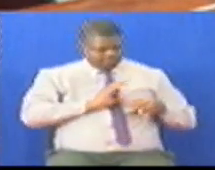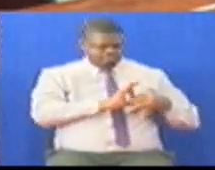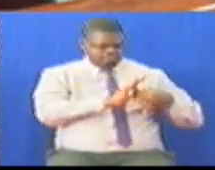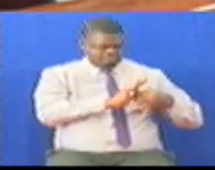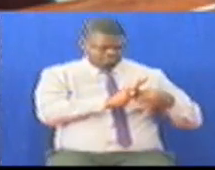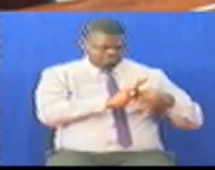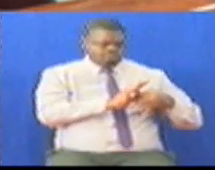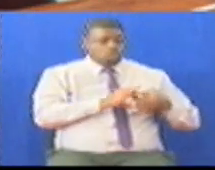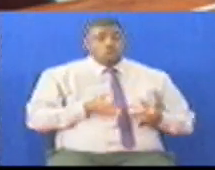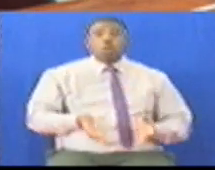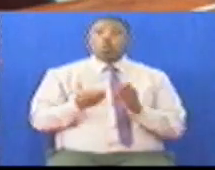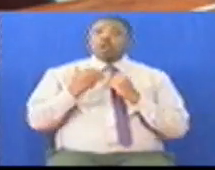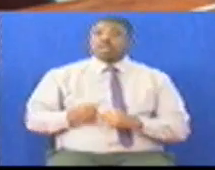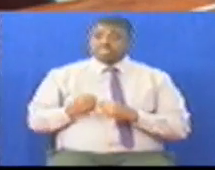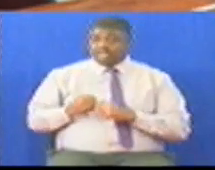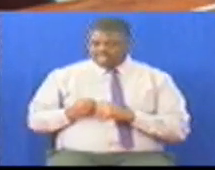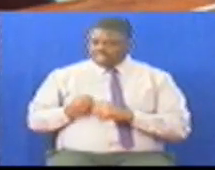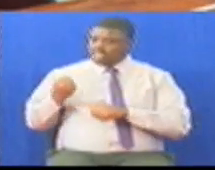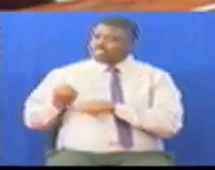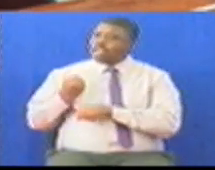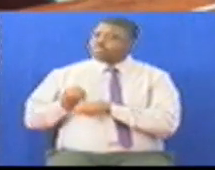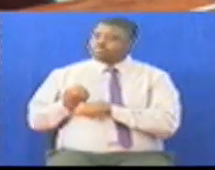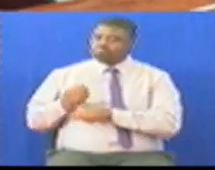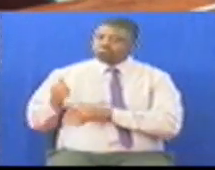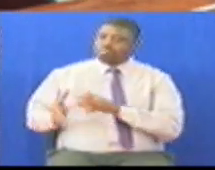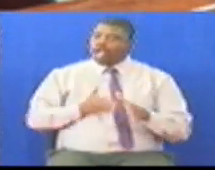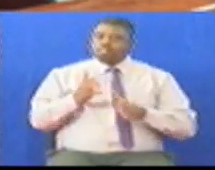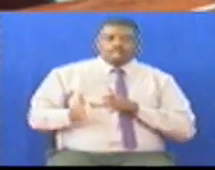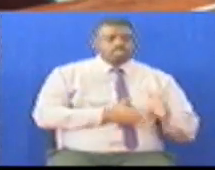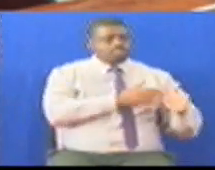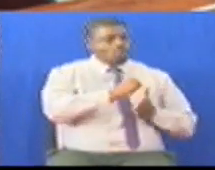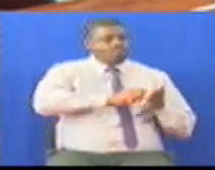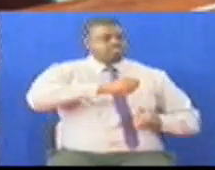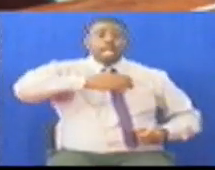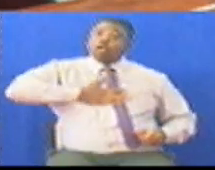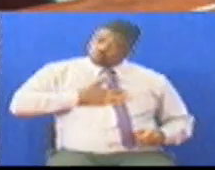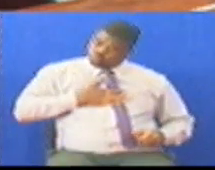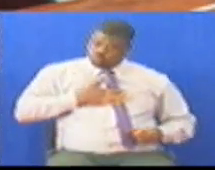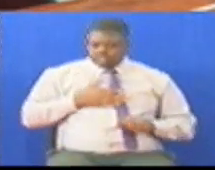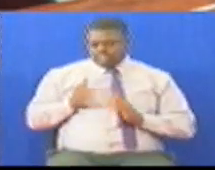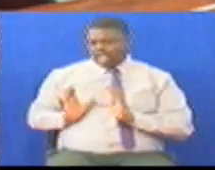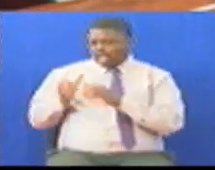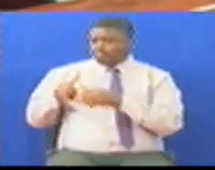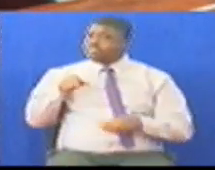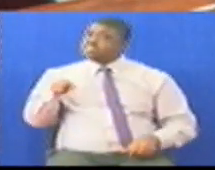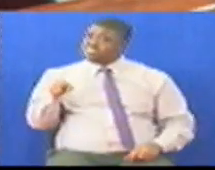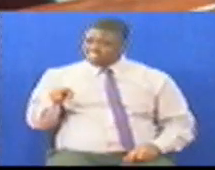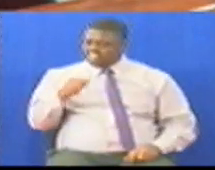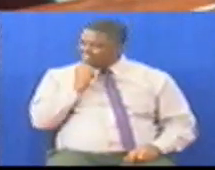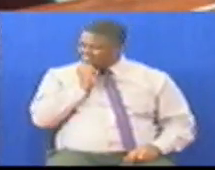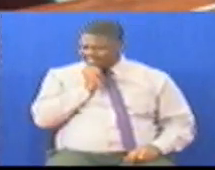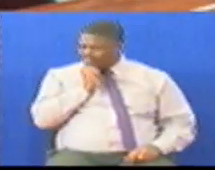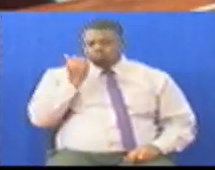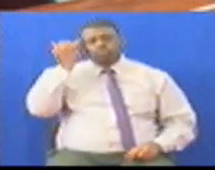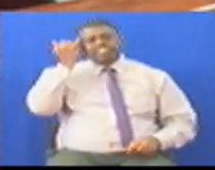maandalizi ya utendaji kazi wa ofisi yangu. Na hapa mwenyekiti naposema kwamba hii kamati imekuwa inatoa ushauri sana